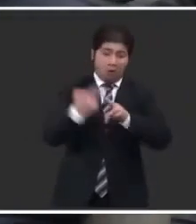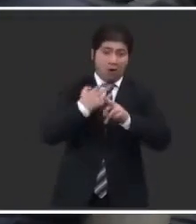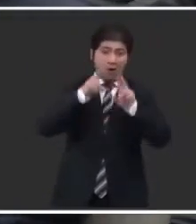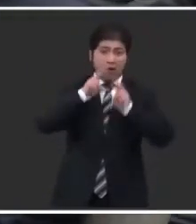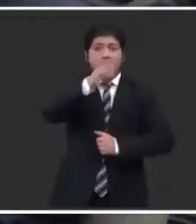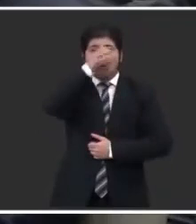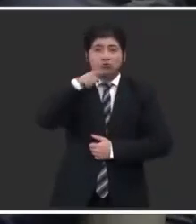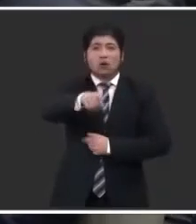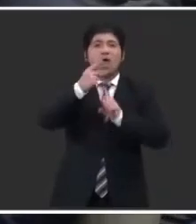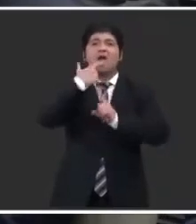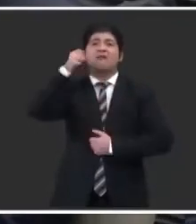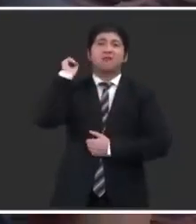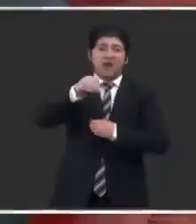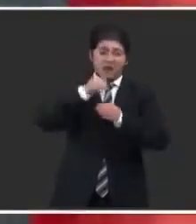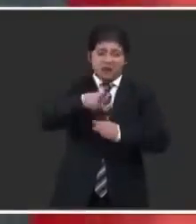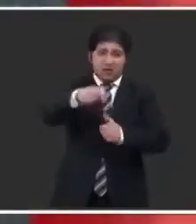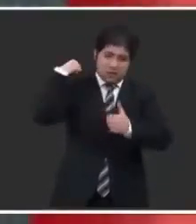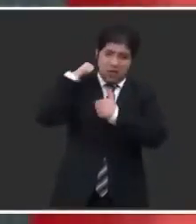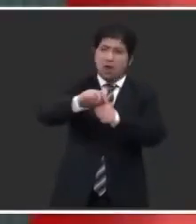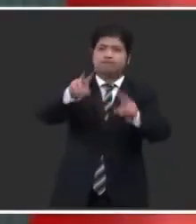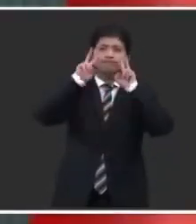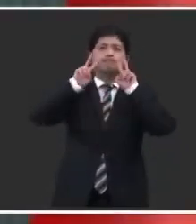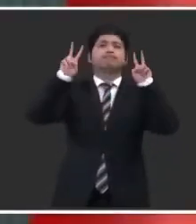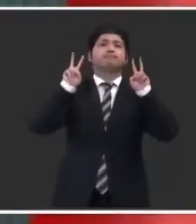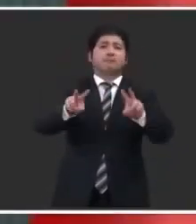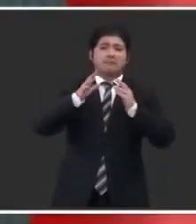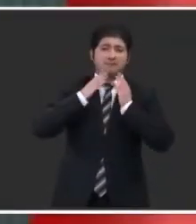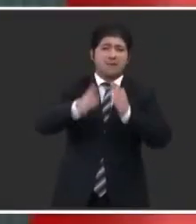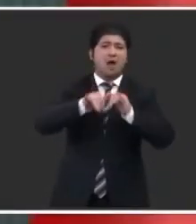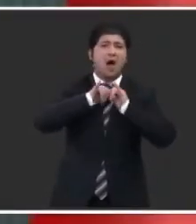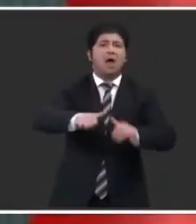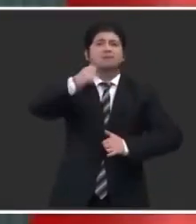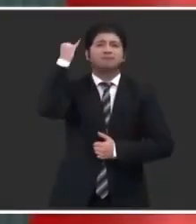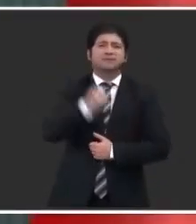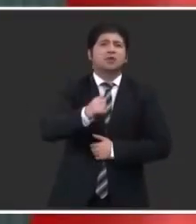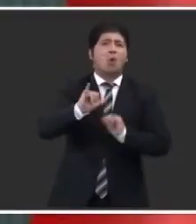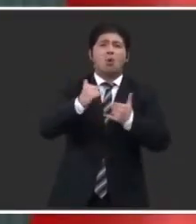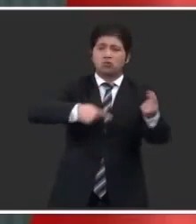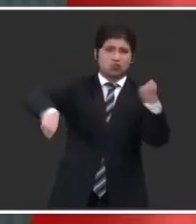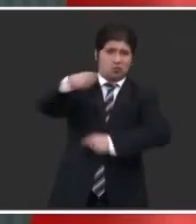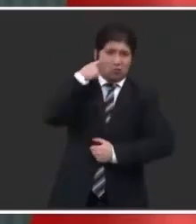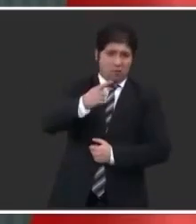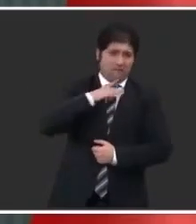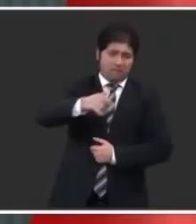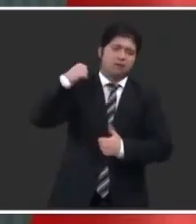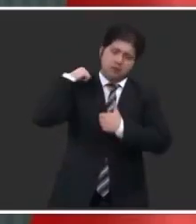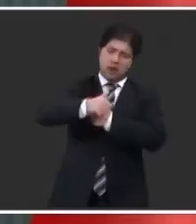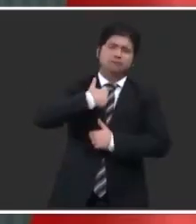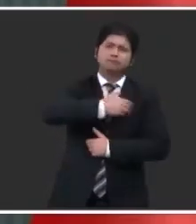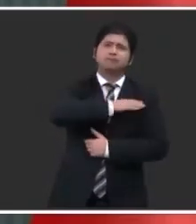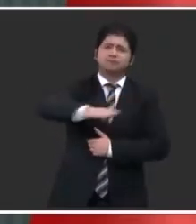uyuşturucu iftirasıyla bir kez daha gördüğümüz aynı kirli oyunu bir kez daha Bozacağız